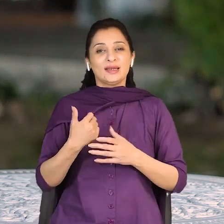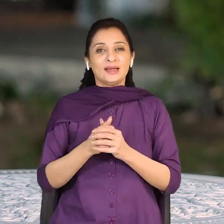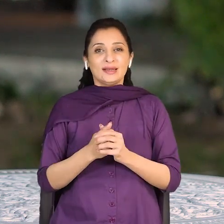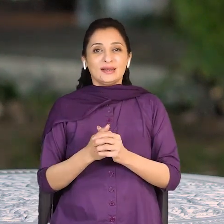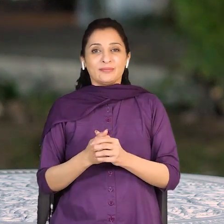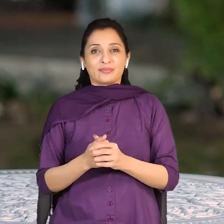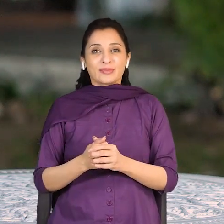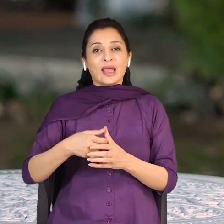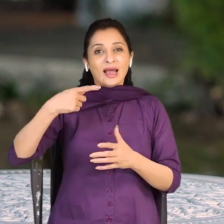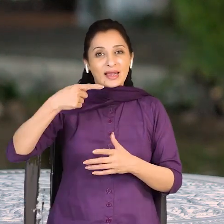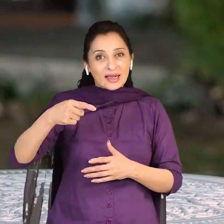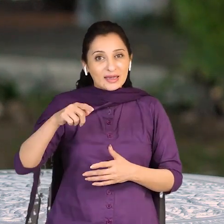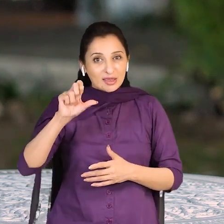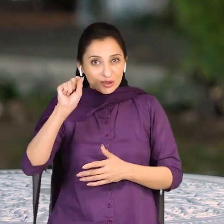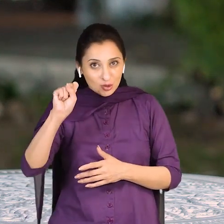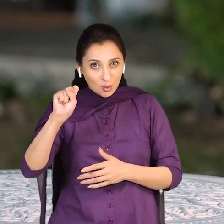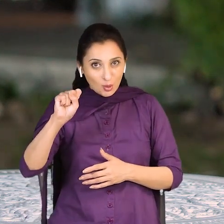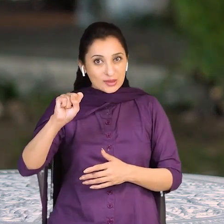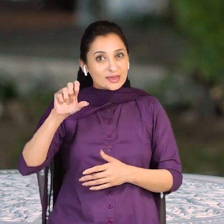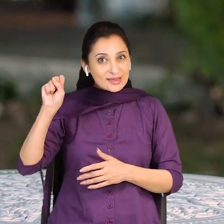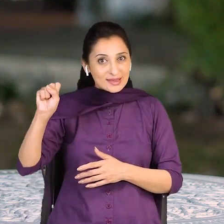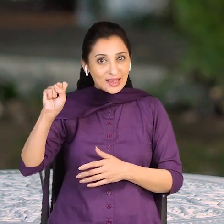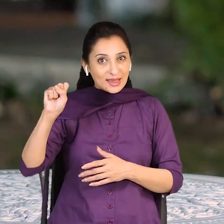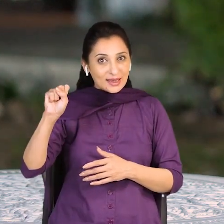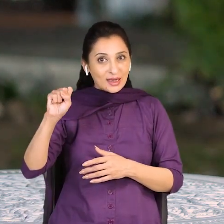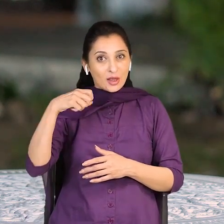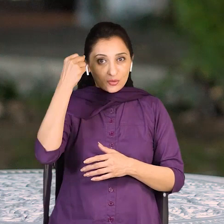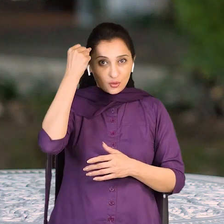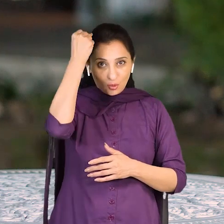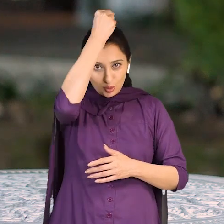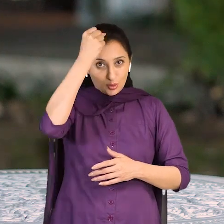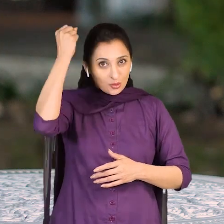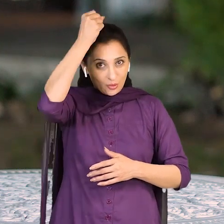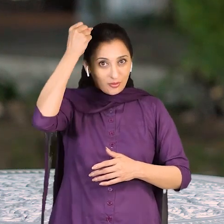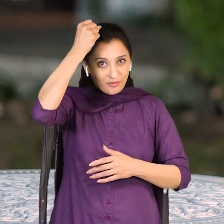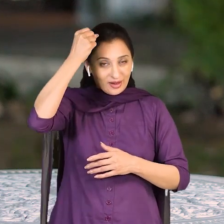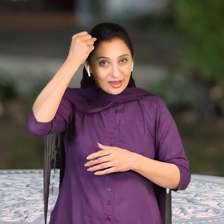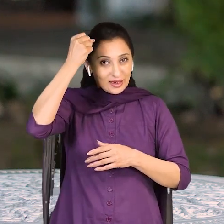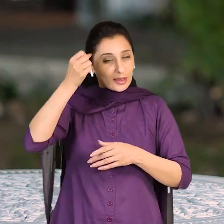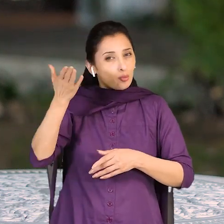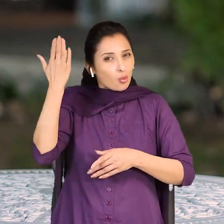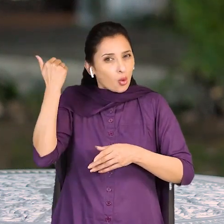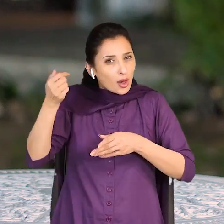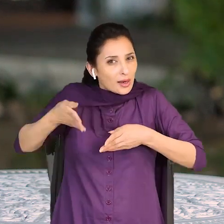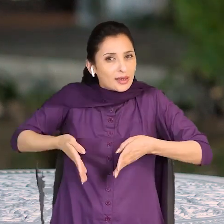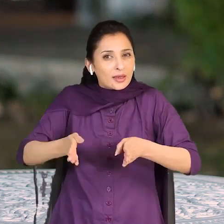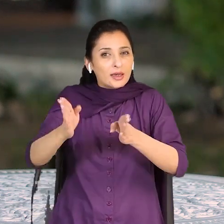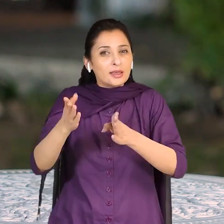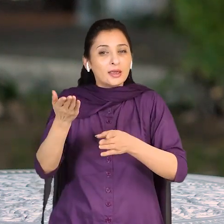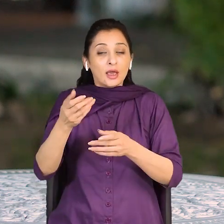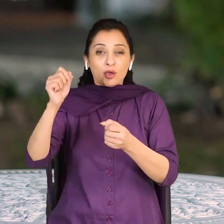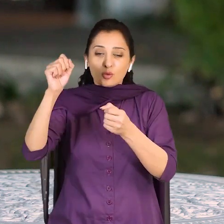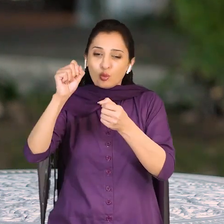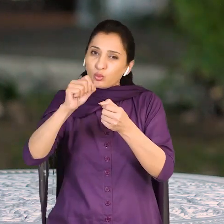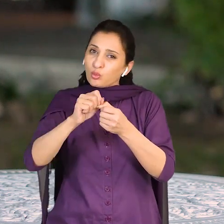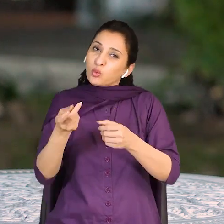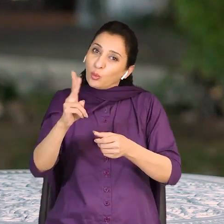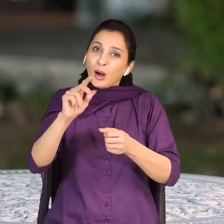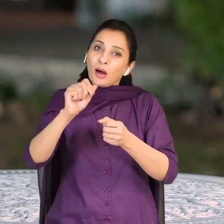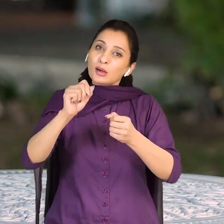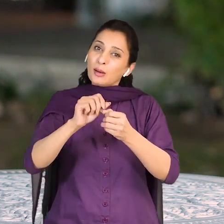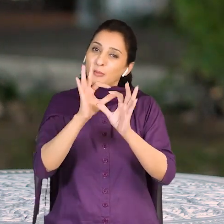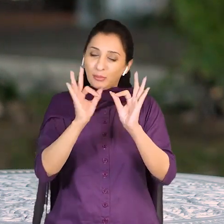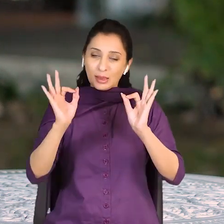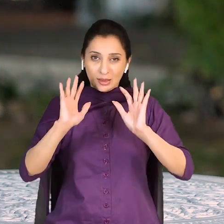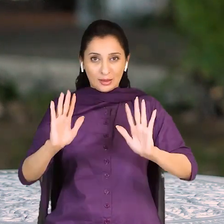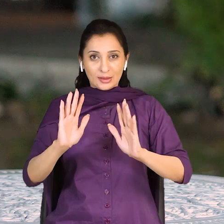उसको रिहैबिलिटेट हुए बहुत साल हो चुके थे। लेकिन ये है कि